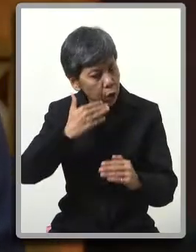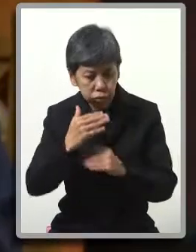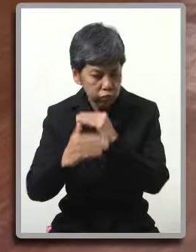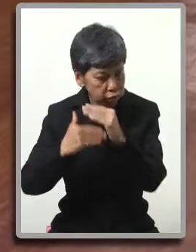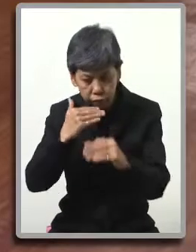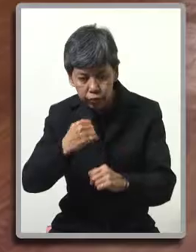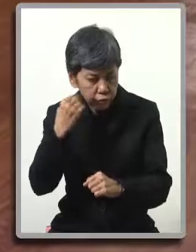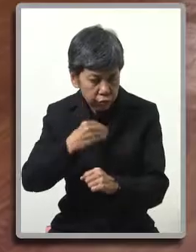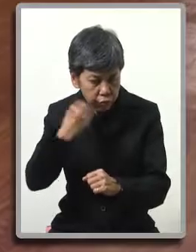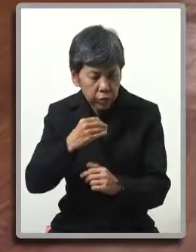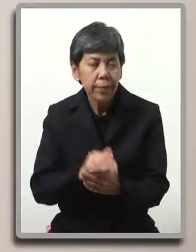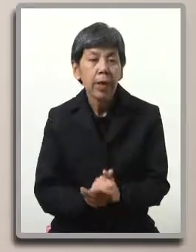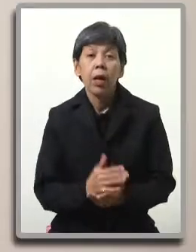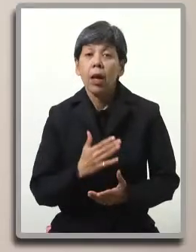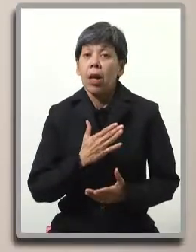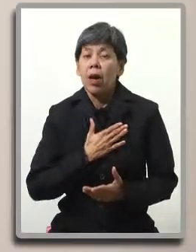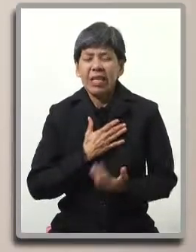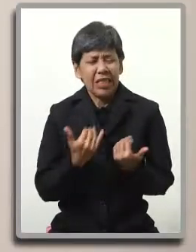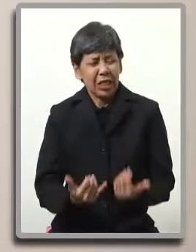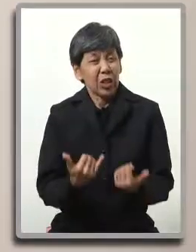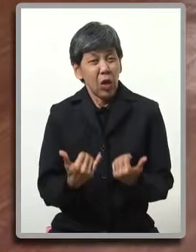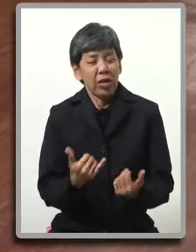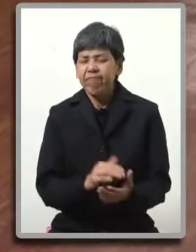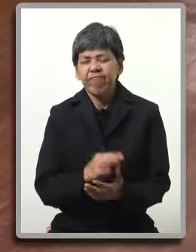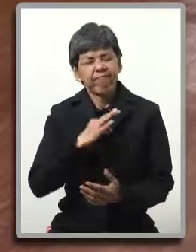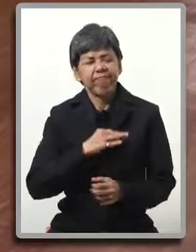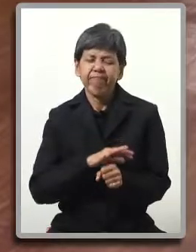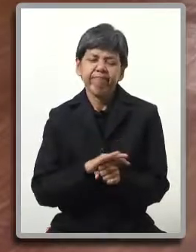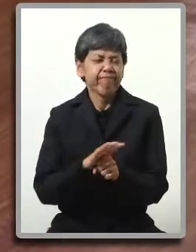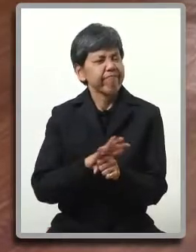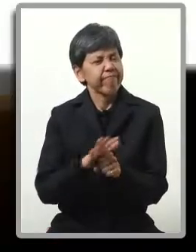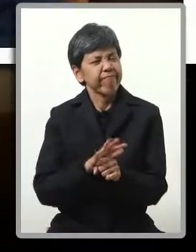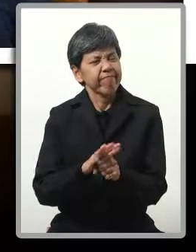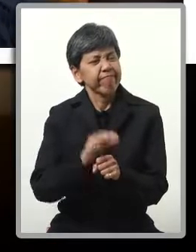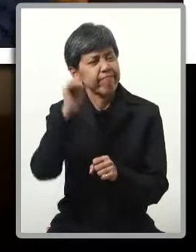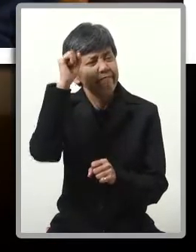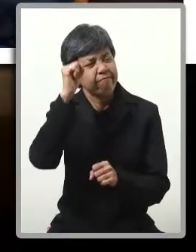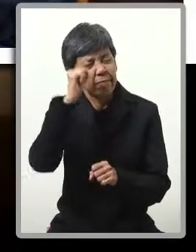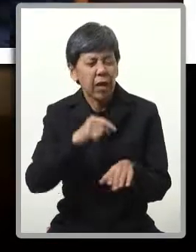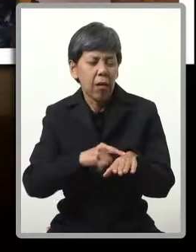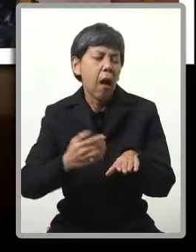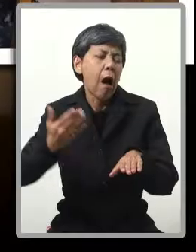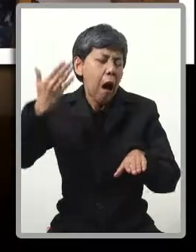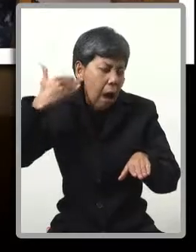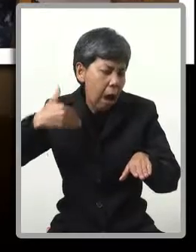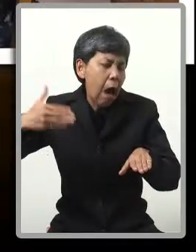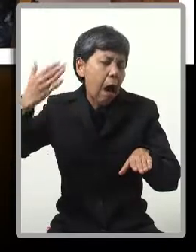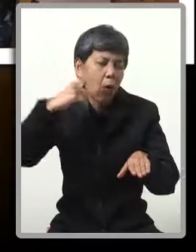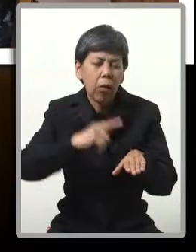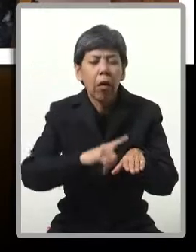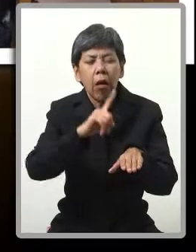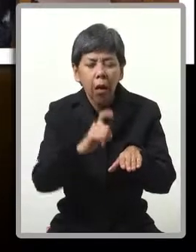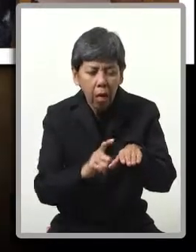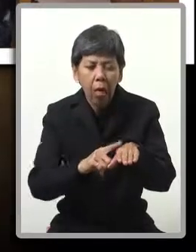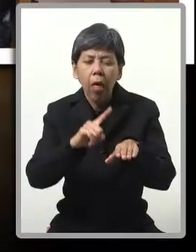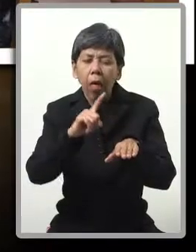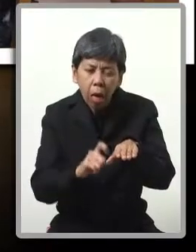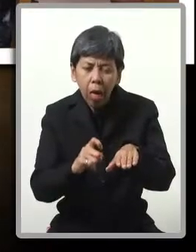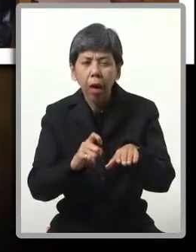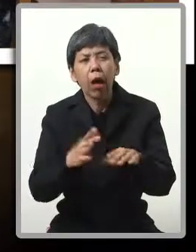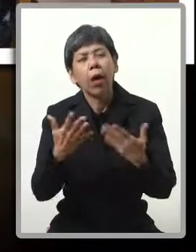นะฮะเราต้องพัฒนาไปเรื่อยๆสิ่งที่เรายังไม่ค่อยแฮปปี้ในเรื่องของสมก.คือรถเราพอมันเก่ามากมันมักจะ